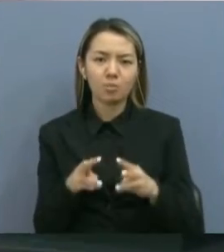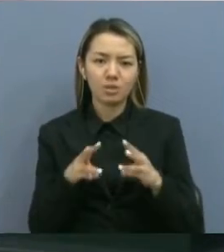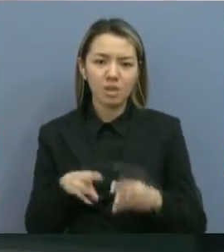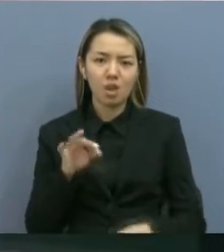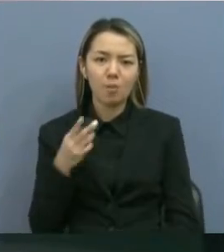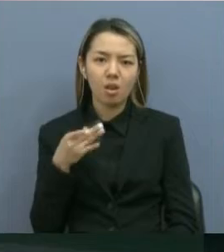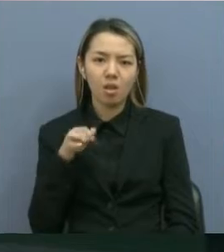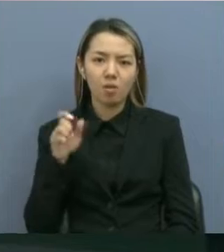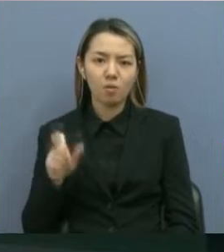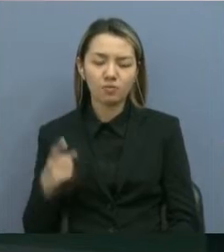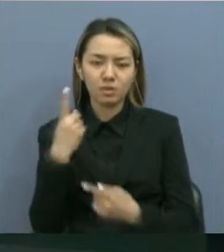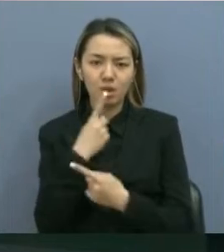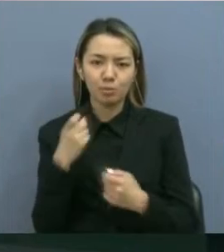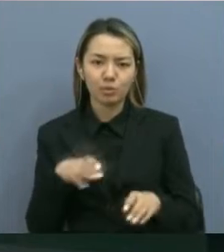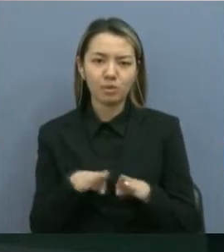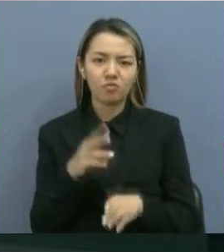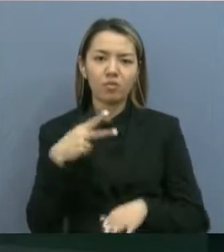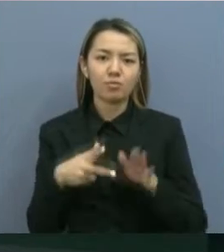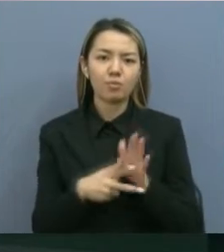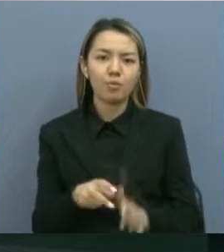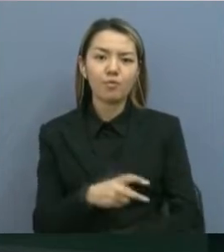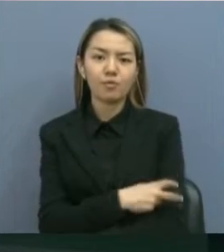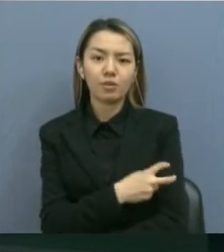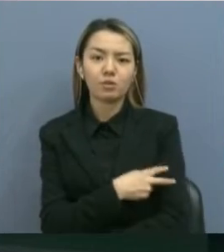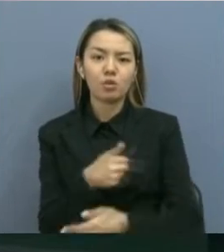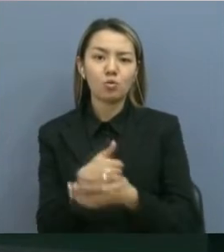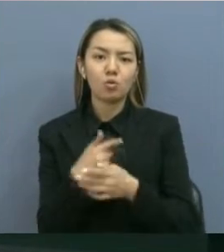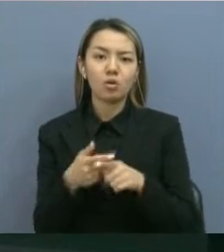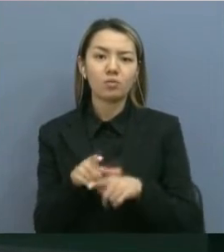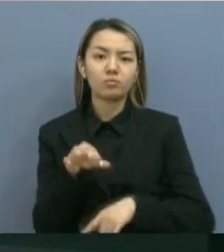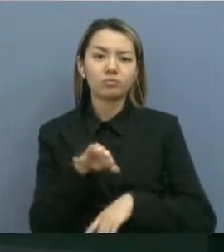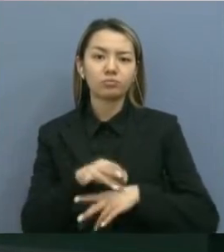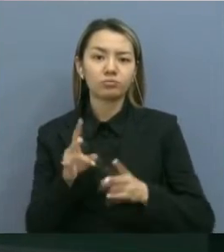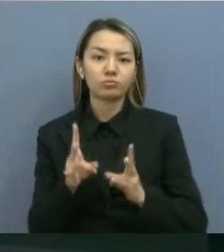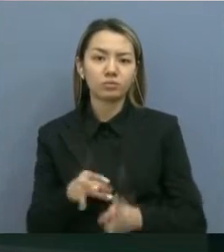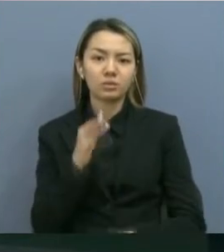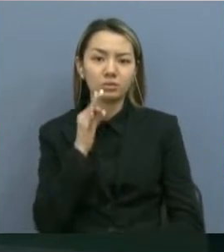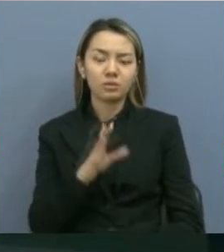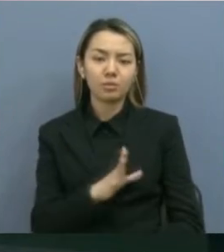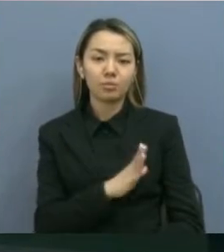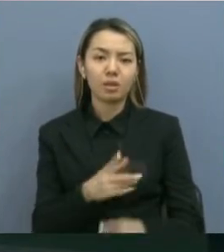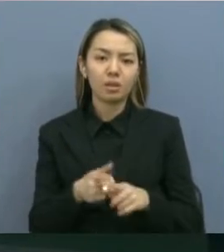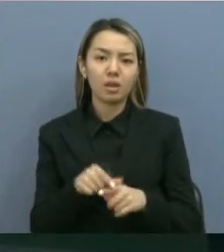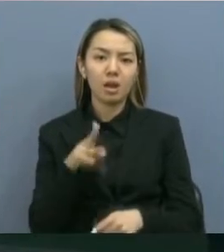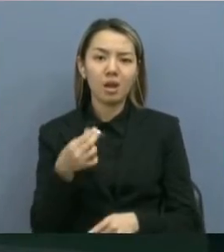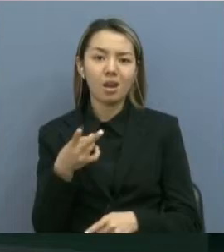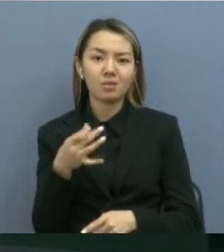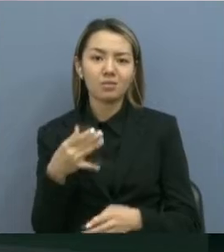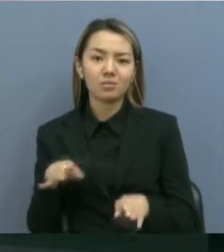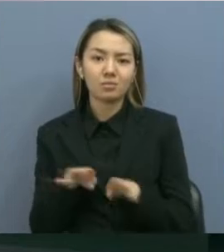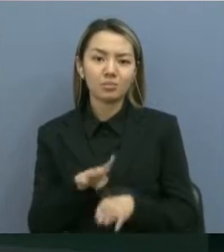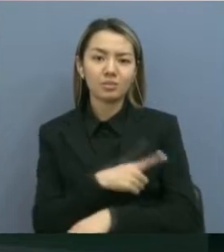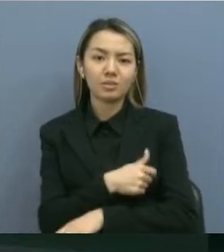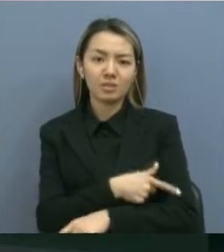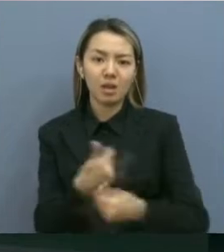Елжан Біртанов айтты. Бұған қоса 28 дәрігердің осы дертке тап болғанын жеткізді. Олар карантин енгізілген